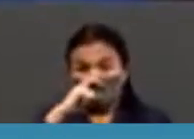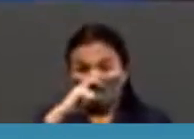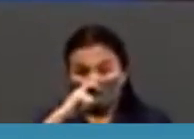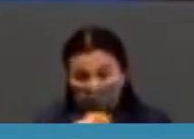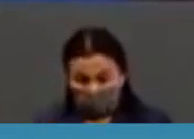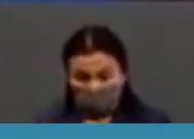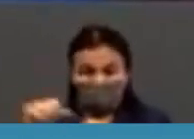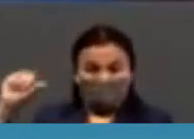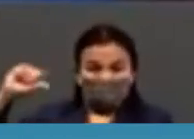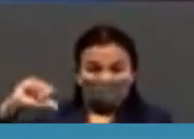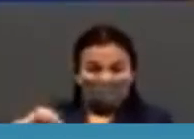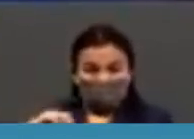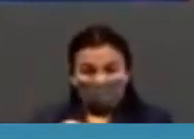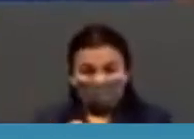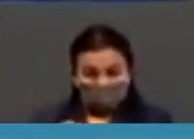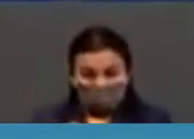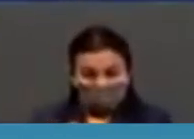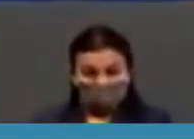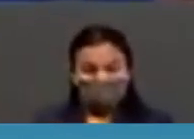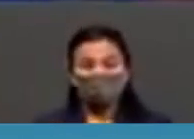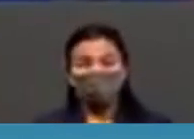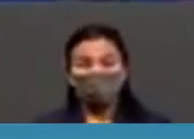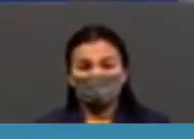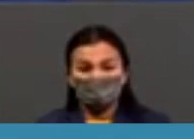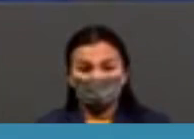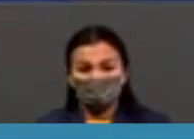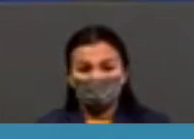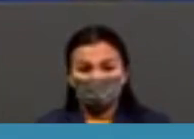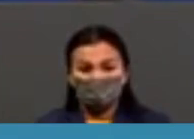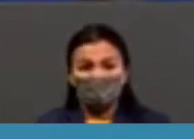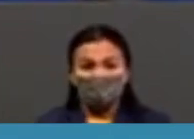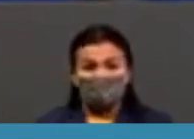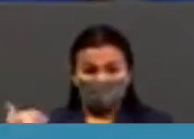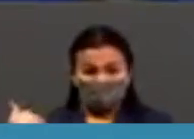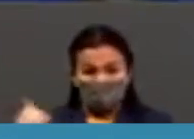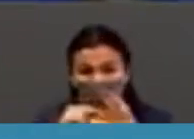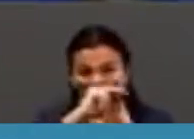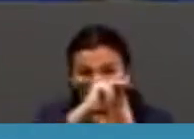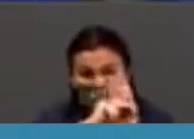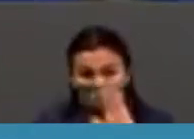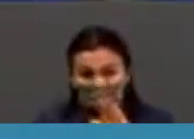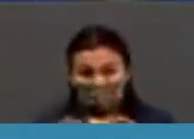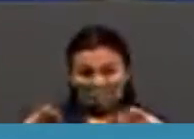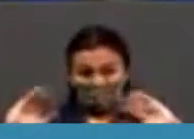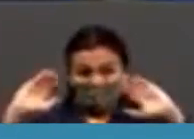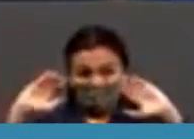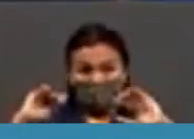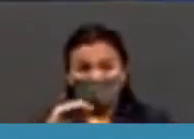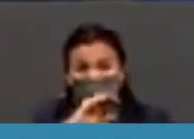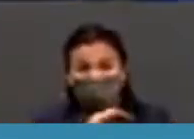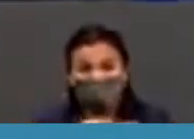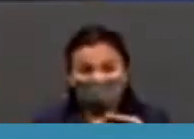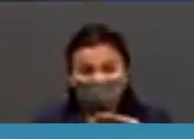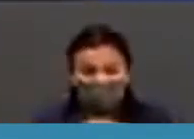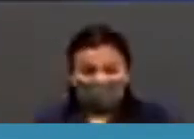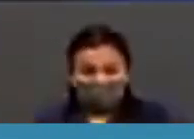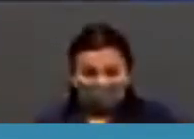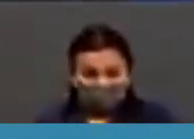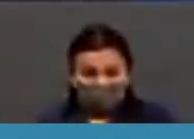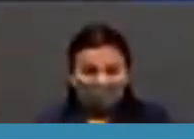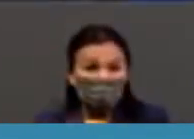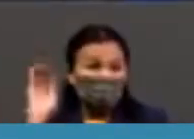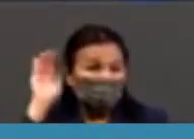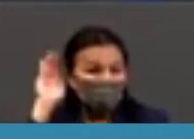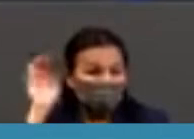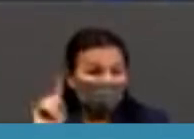อุตสาหกรรมท่องเที่ยวเชิงสุขภาพอุตสาหกรรมการแพทย์แม่นยำอุตสาหกรรมอาหารและก็แปรรูปอุตสาหกรรมพลังงานส